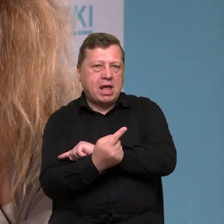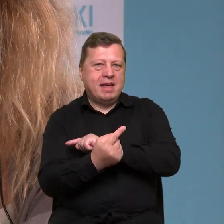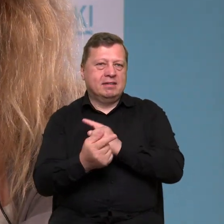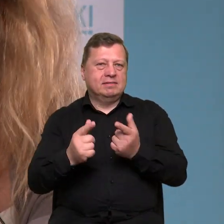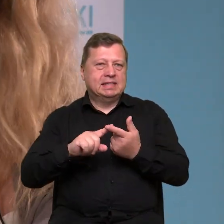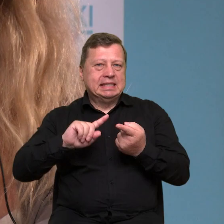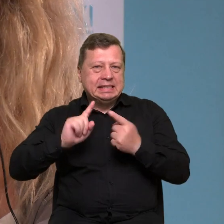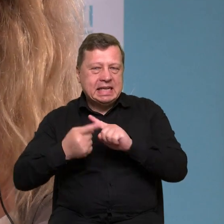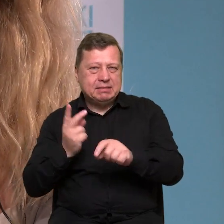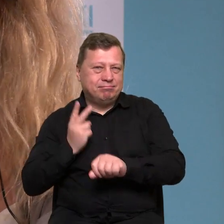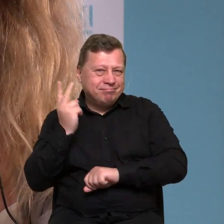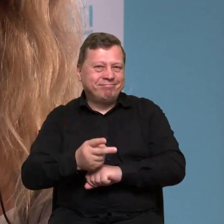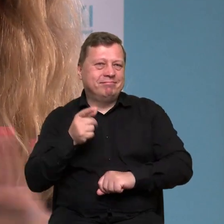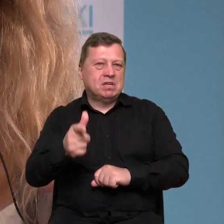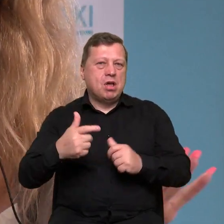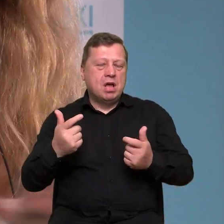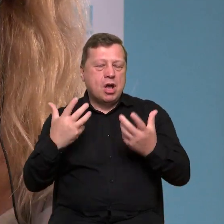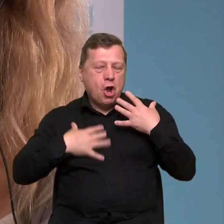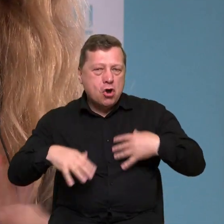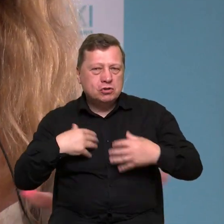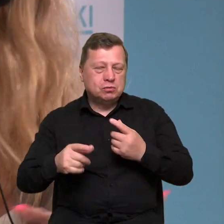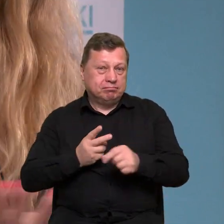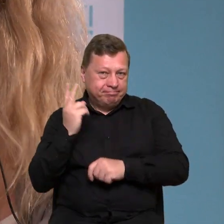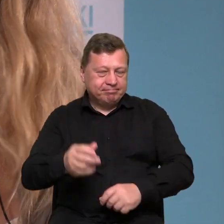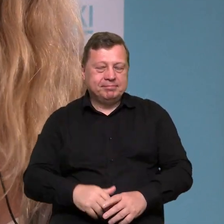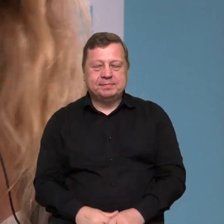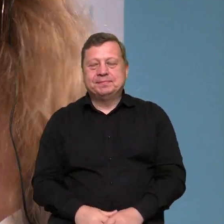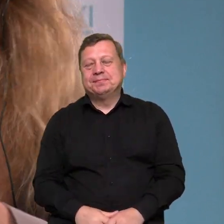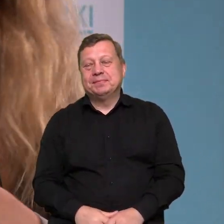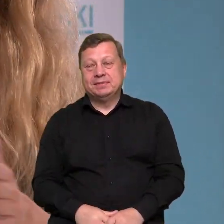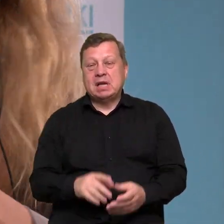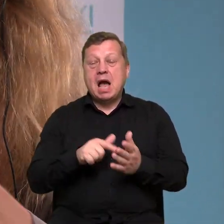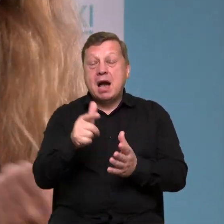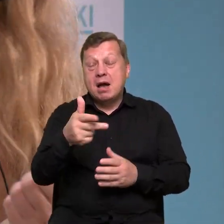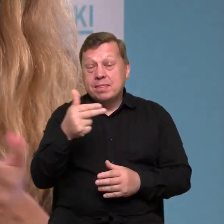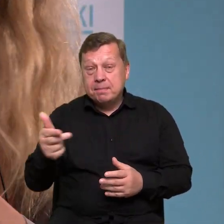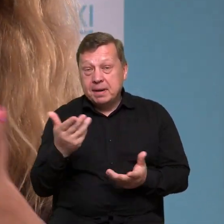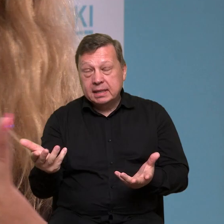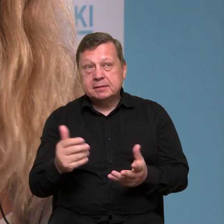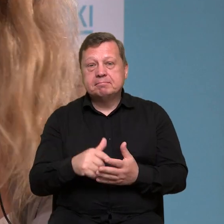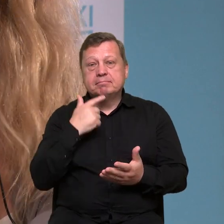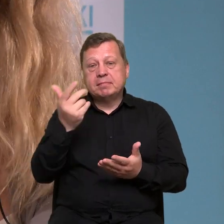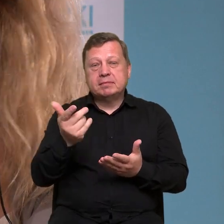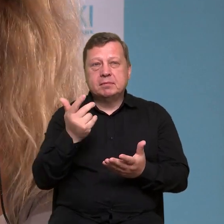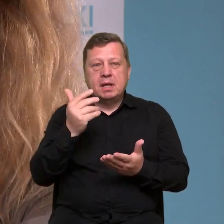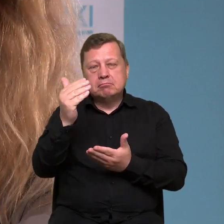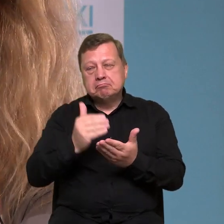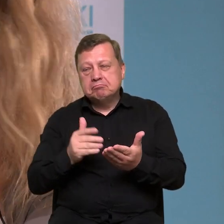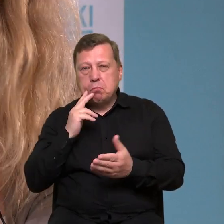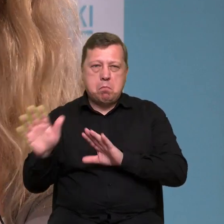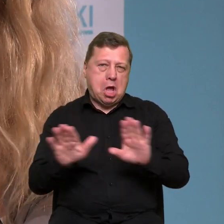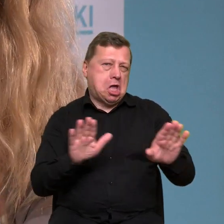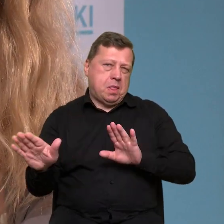stylizację nadmierną, kostiumy i tak dalej. A te tematy, jeśli chodzi o ich strukturę, są podobne. To